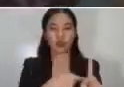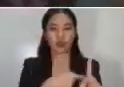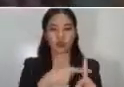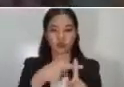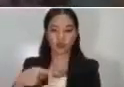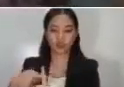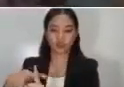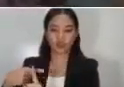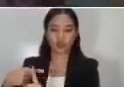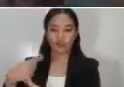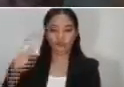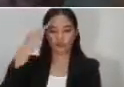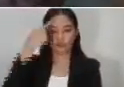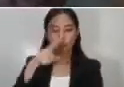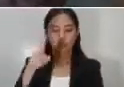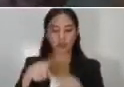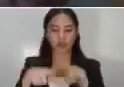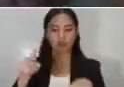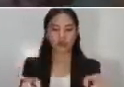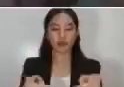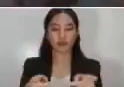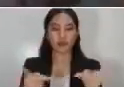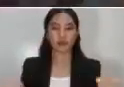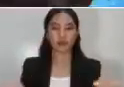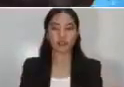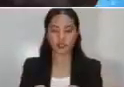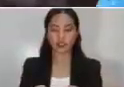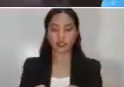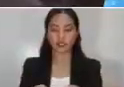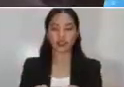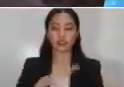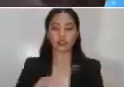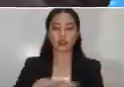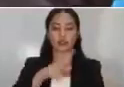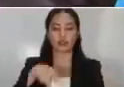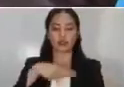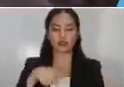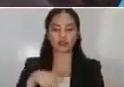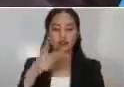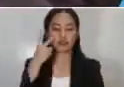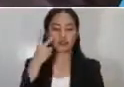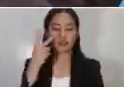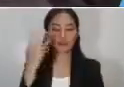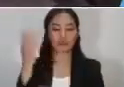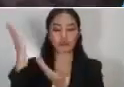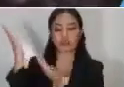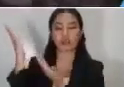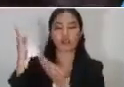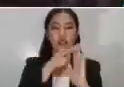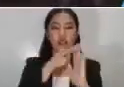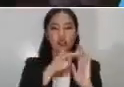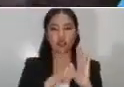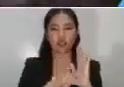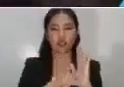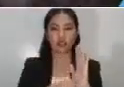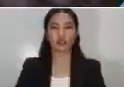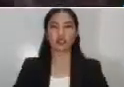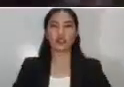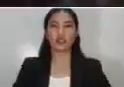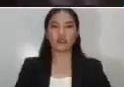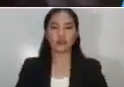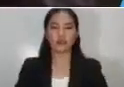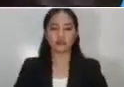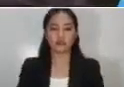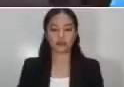5:35 a.m. at sunset naman mamayang 6:13 p.m. ng gabi. Isa sa mga dahilan ng napakainit na temperatura ay dahil na rin sa